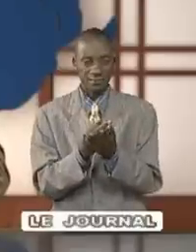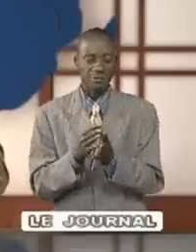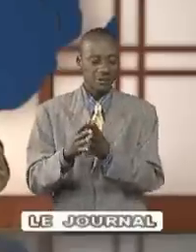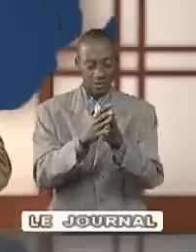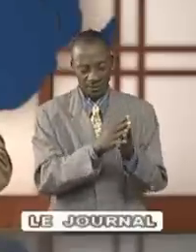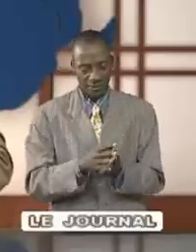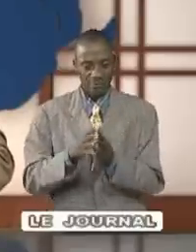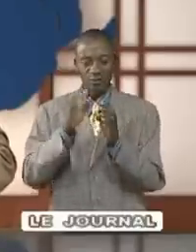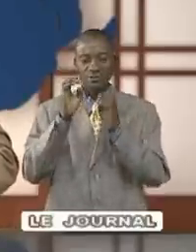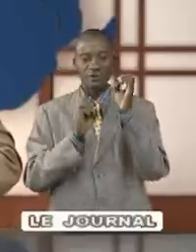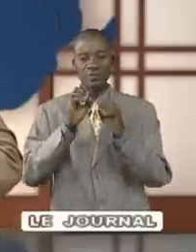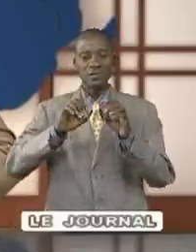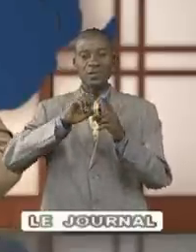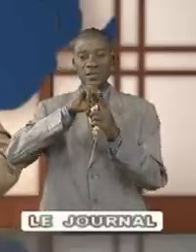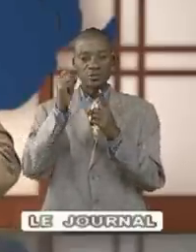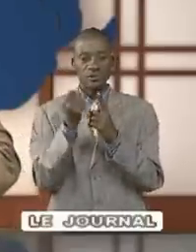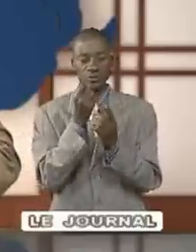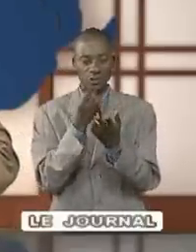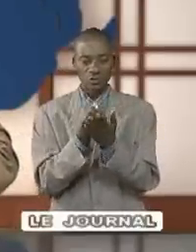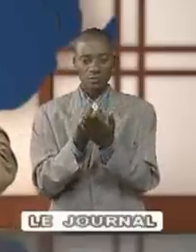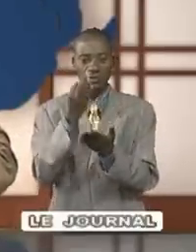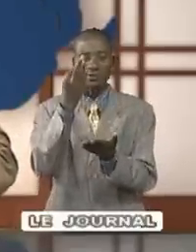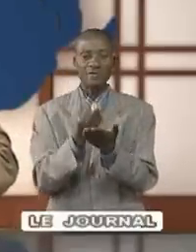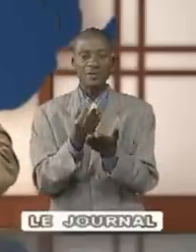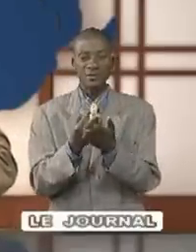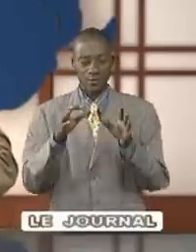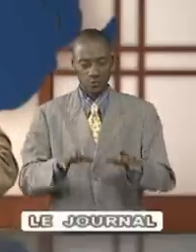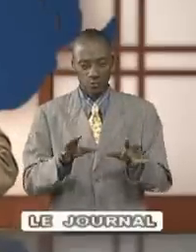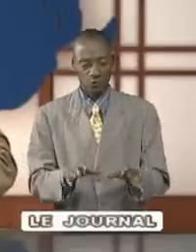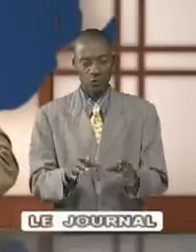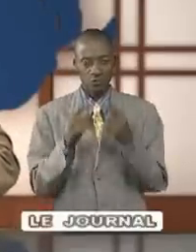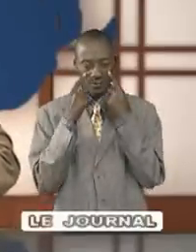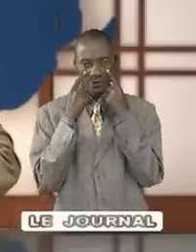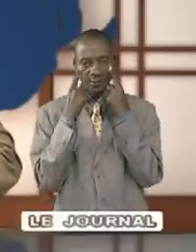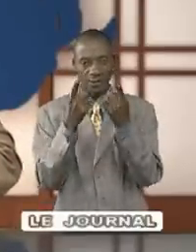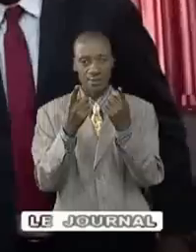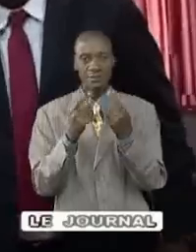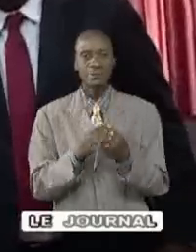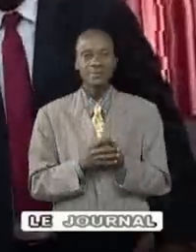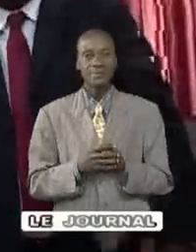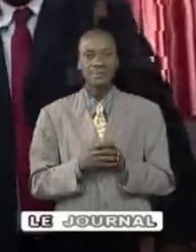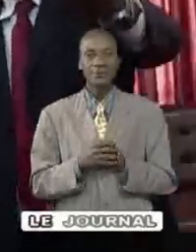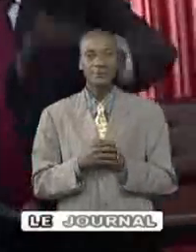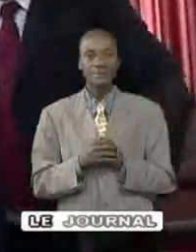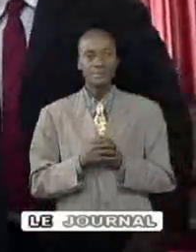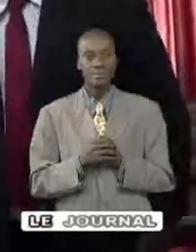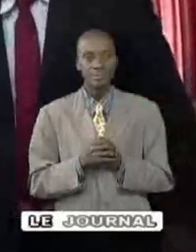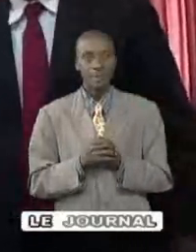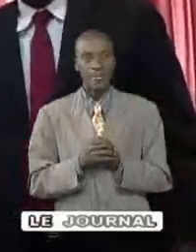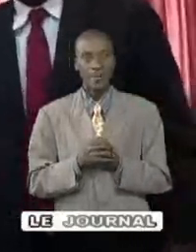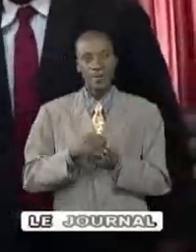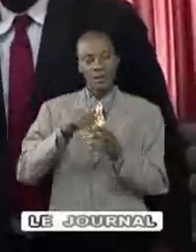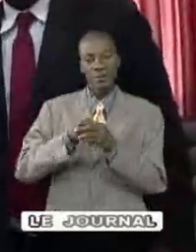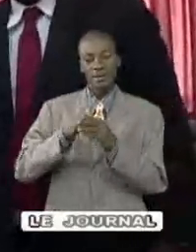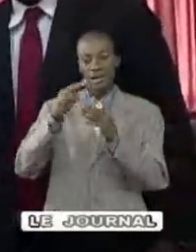la situation économico-financière de la République démocratique du Congo, nous dit Rikin Zuziloya. C'est au ministère des Finances